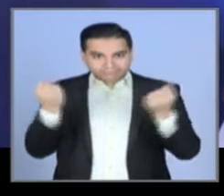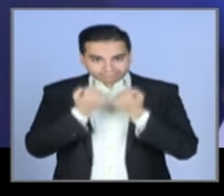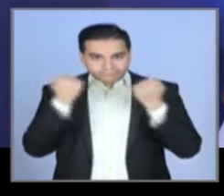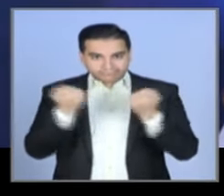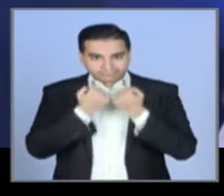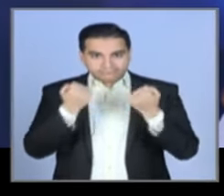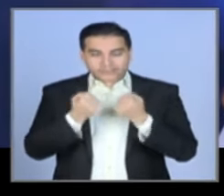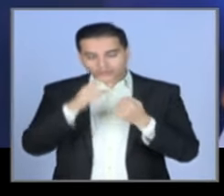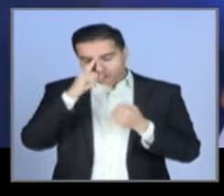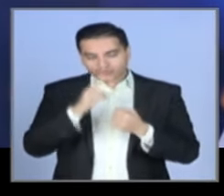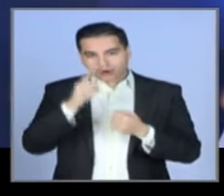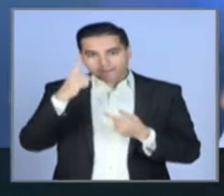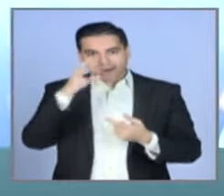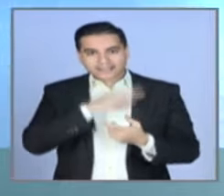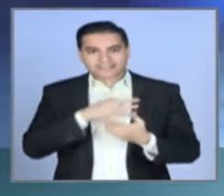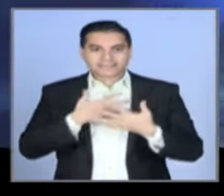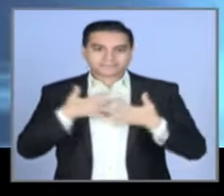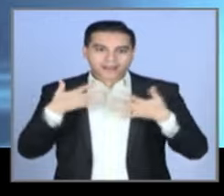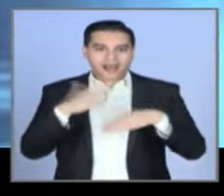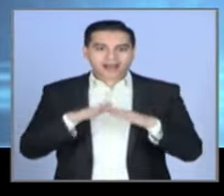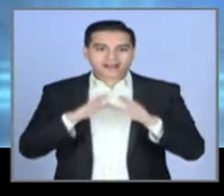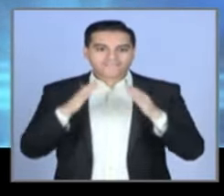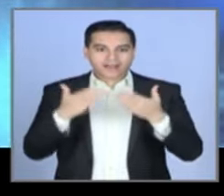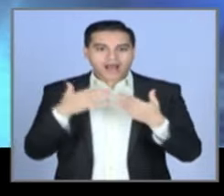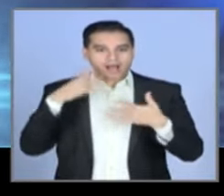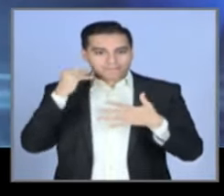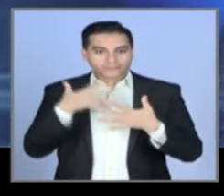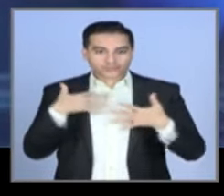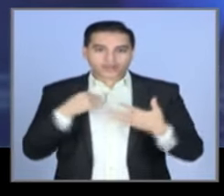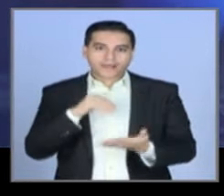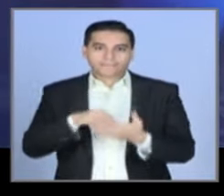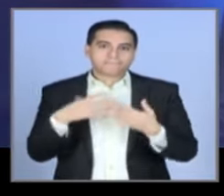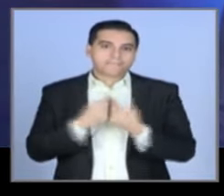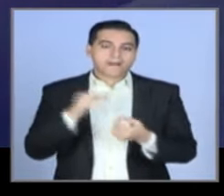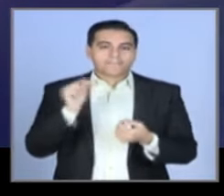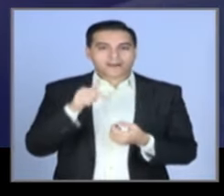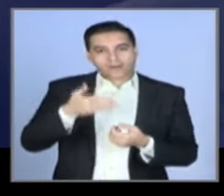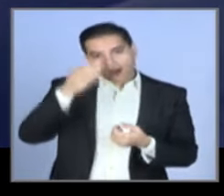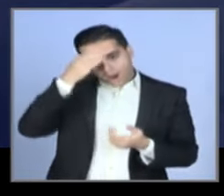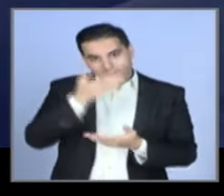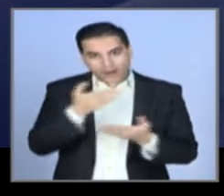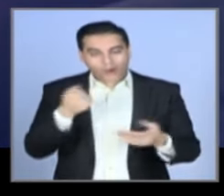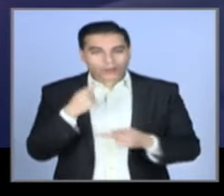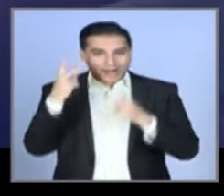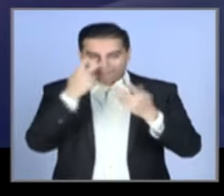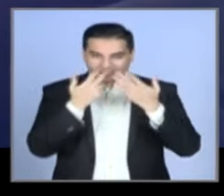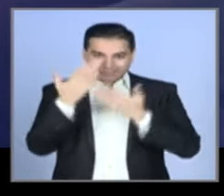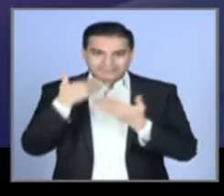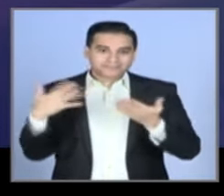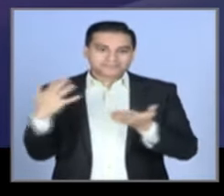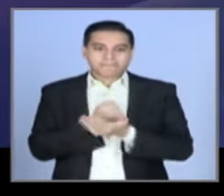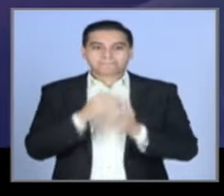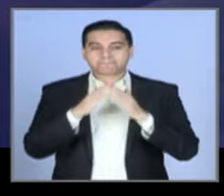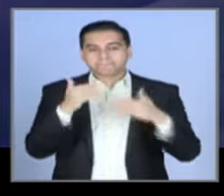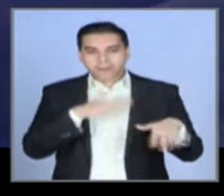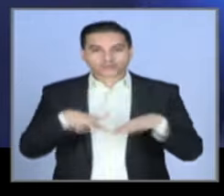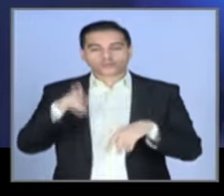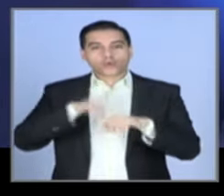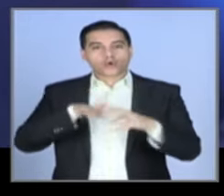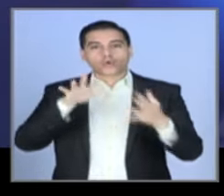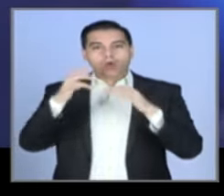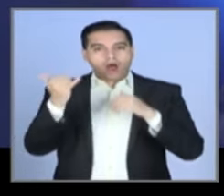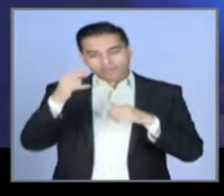وربنا يجعلني سبب في نجاح الفريق. أنا مبسوط إنني بشارك في برنامج العباقرة، وده كان حلم أو حلم كل مصري أو كل عربي.